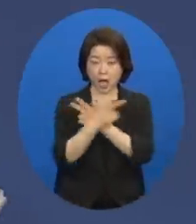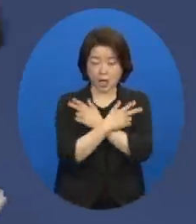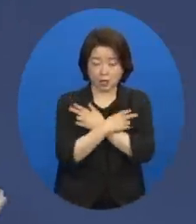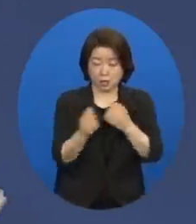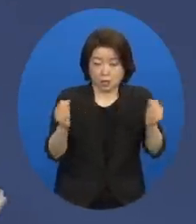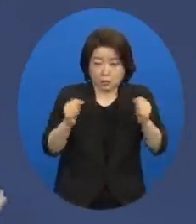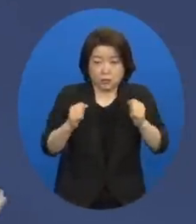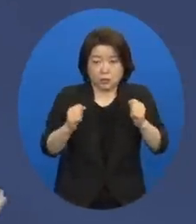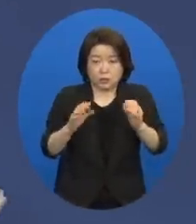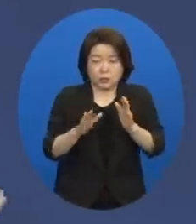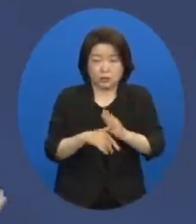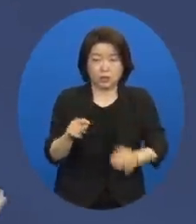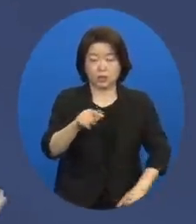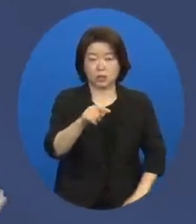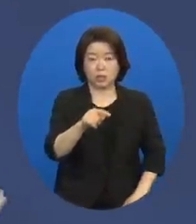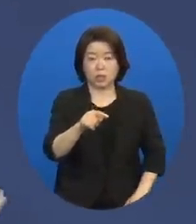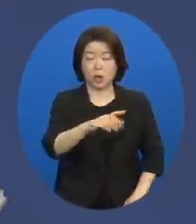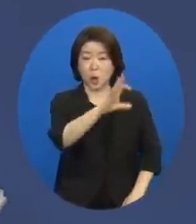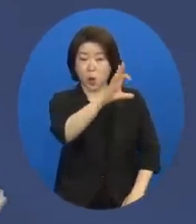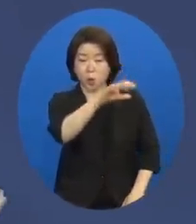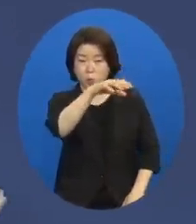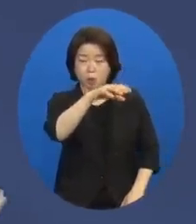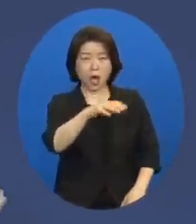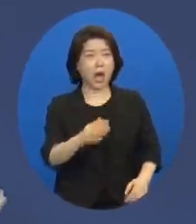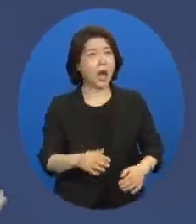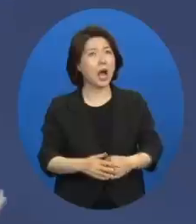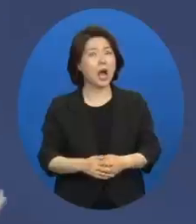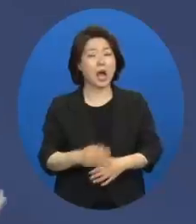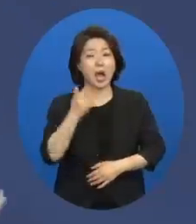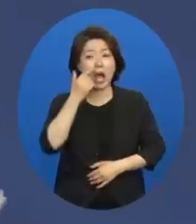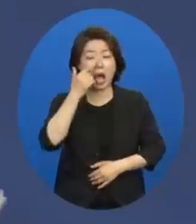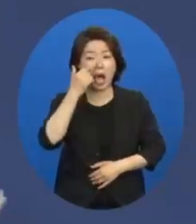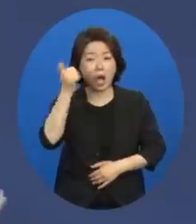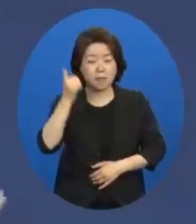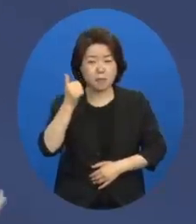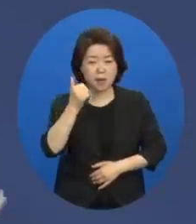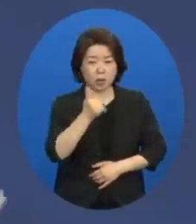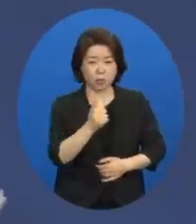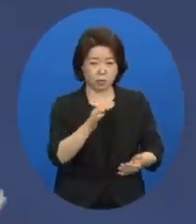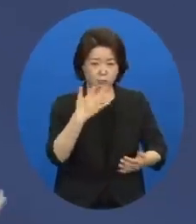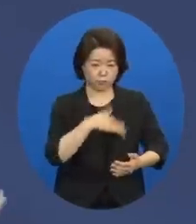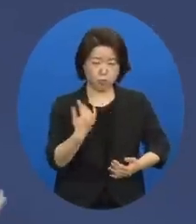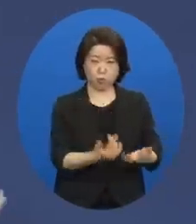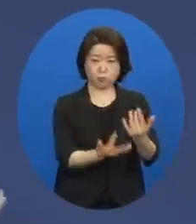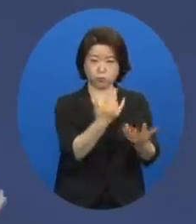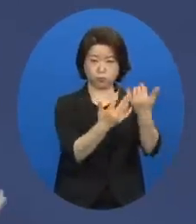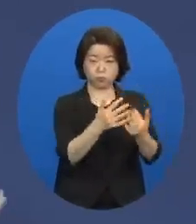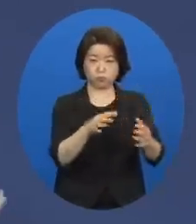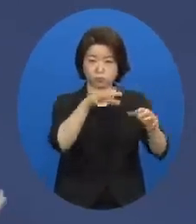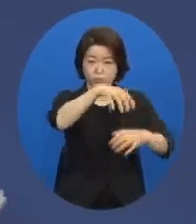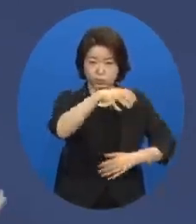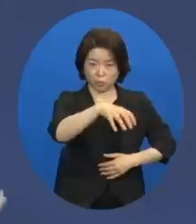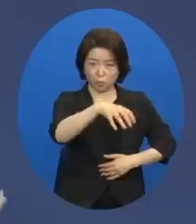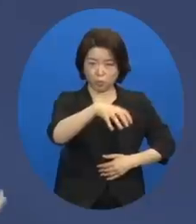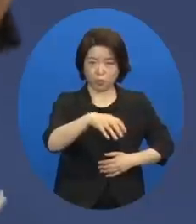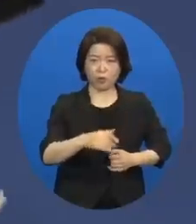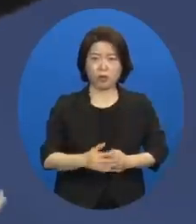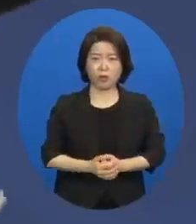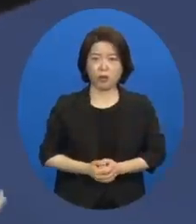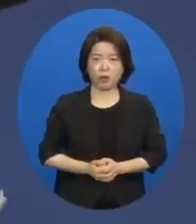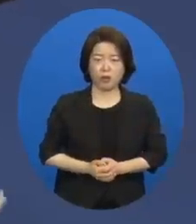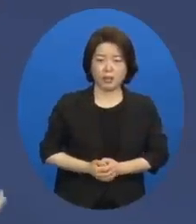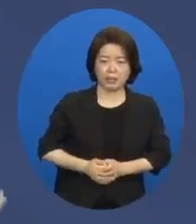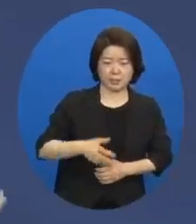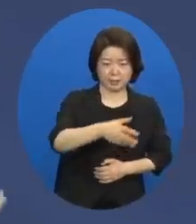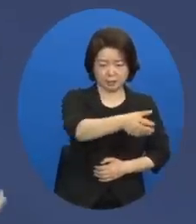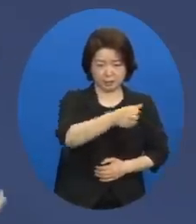날 벽제 화장터에 가서 아버지 유골을 딱 1시간 반만큼 기름불에 태워서 그 삐걱 소리를